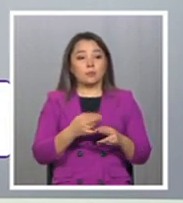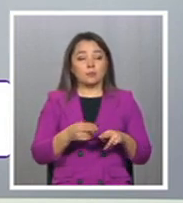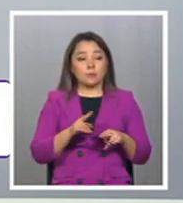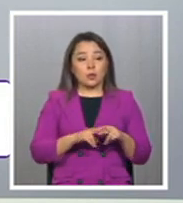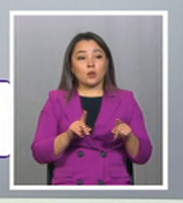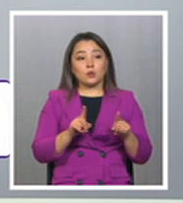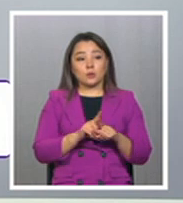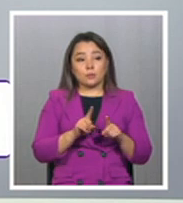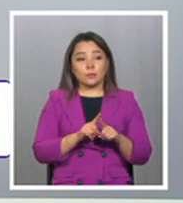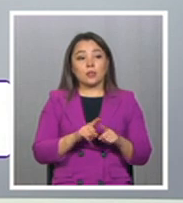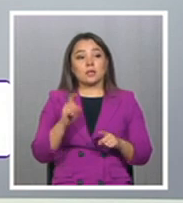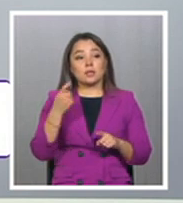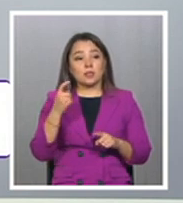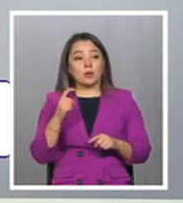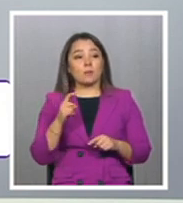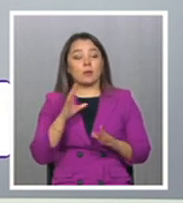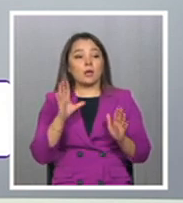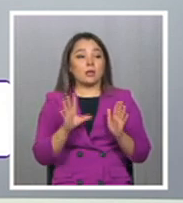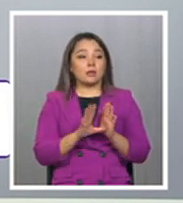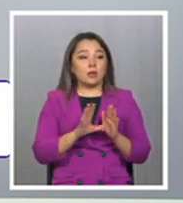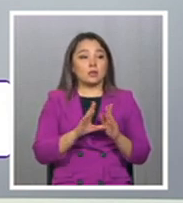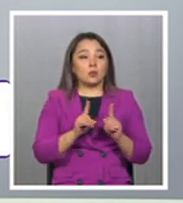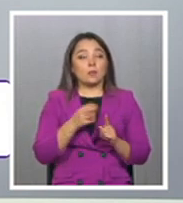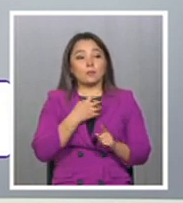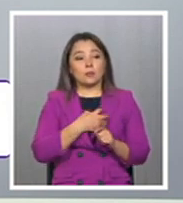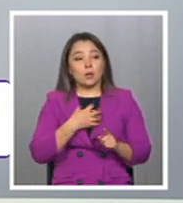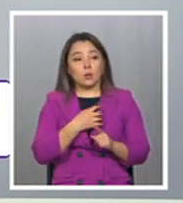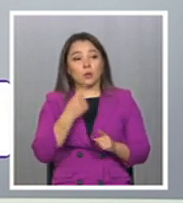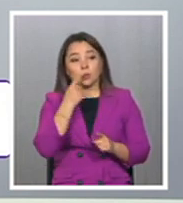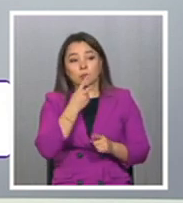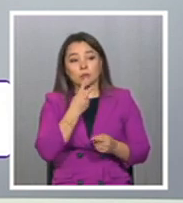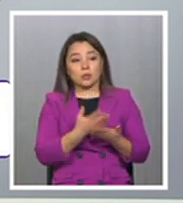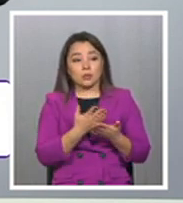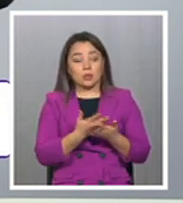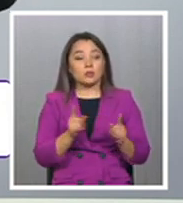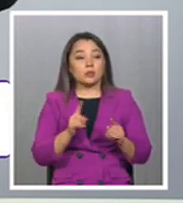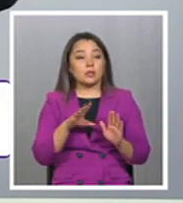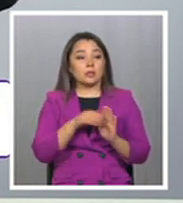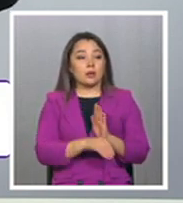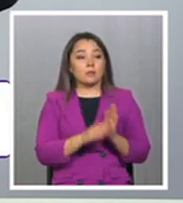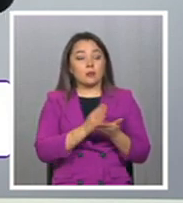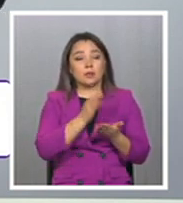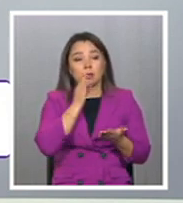де химиялық энергияның негізгі көзіне не жатады?